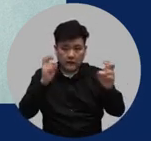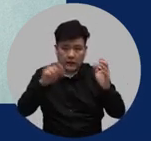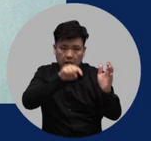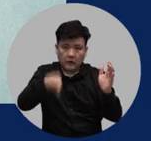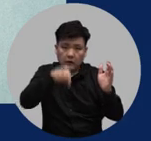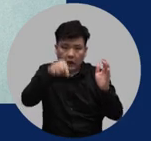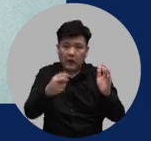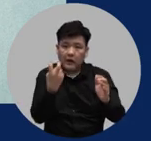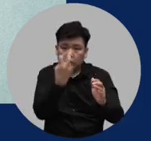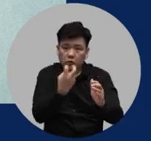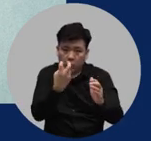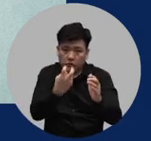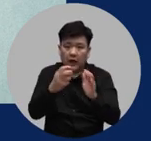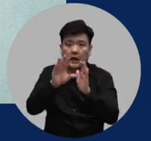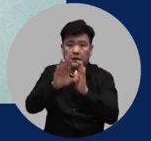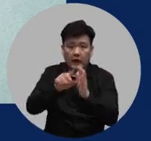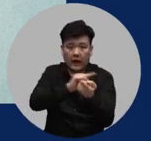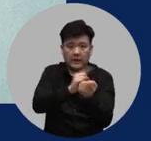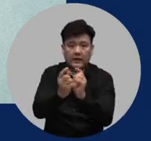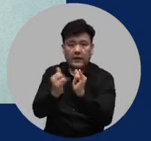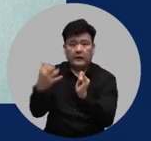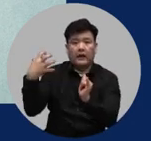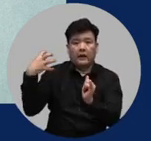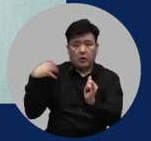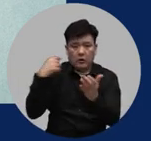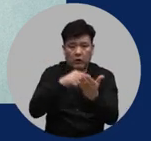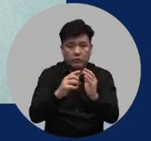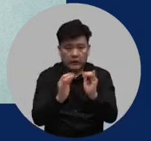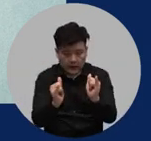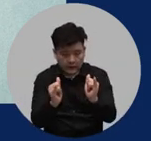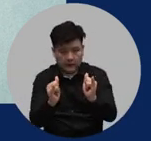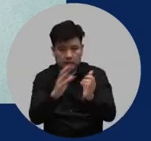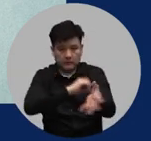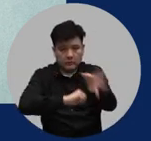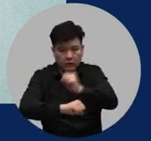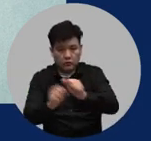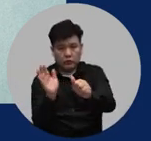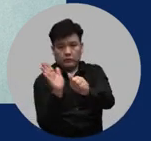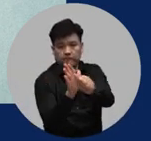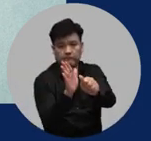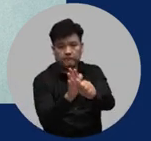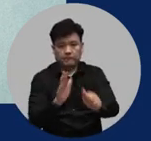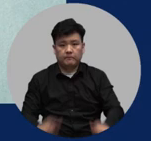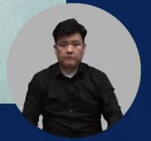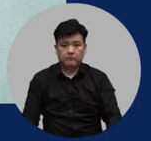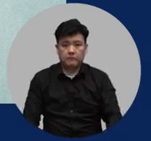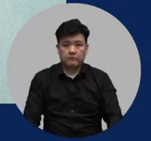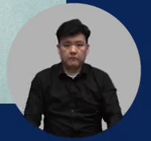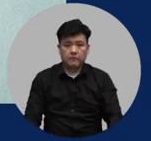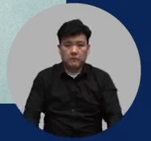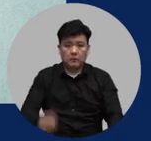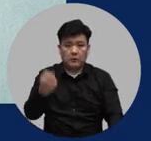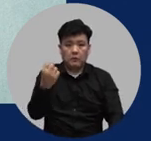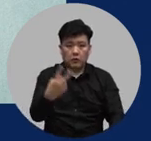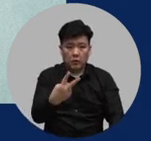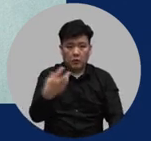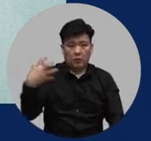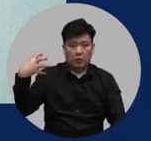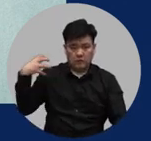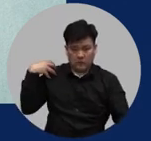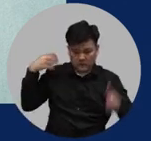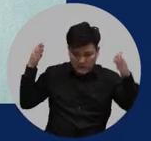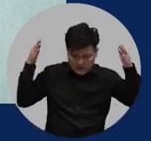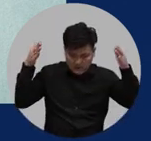조사 절차에서 대리인의 역할을 하는 등 피해자를 적극적으로 돕도록 합니다. 또한